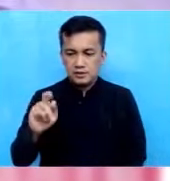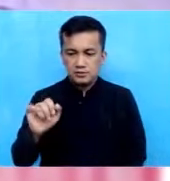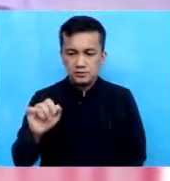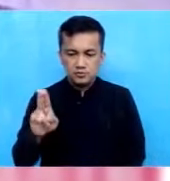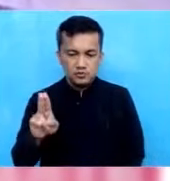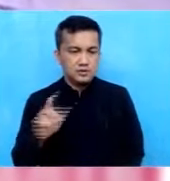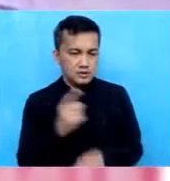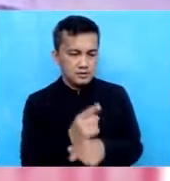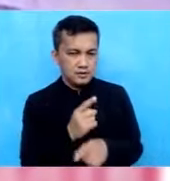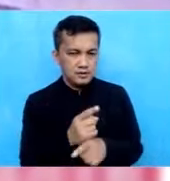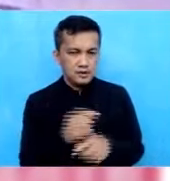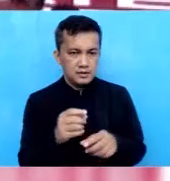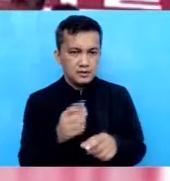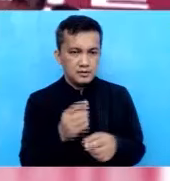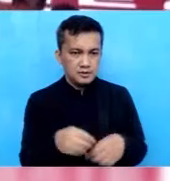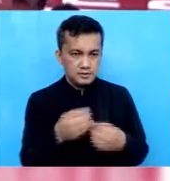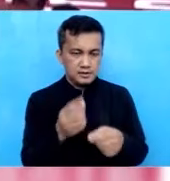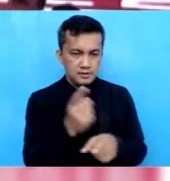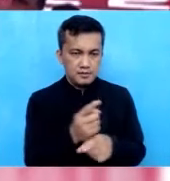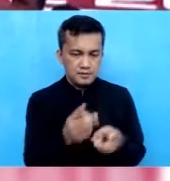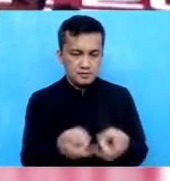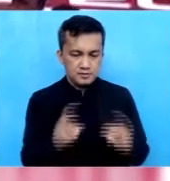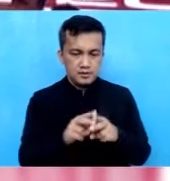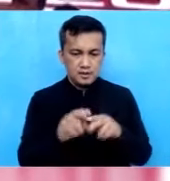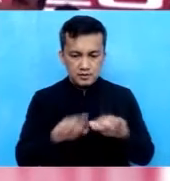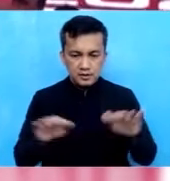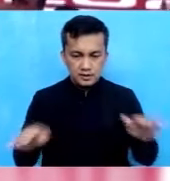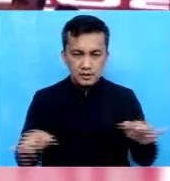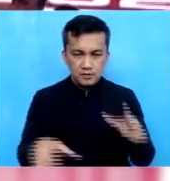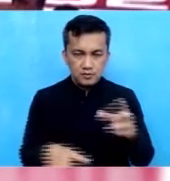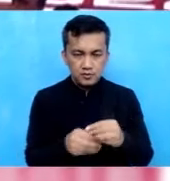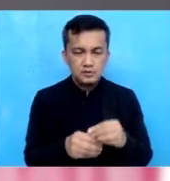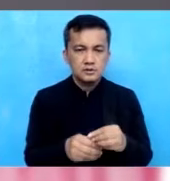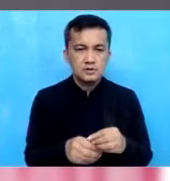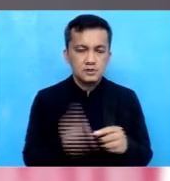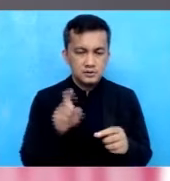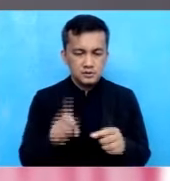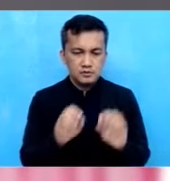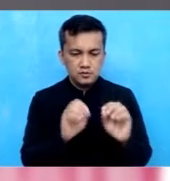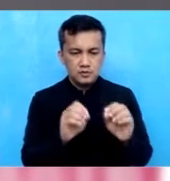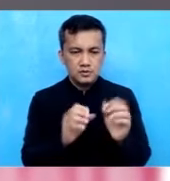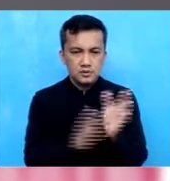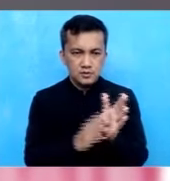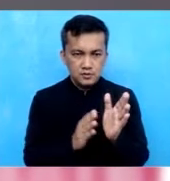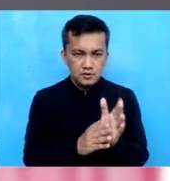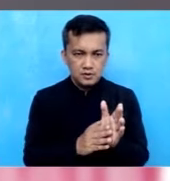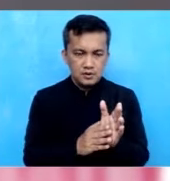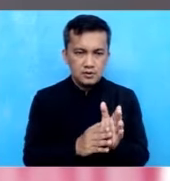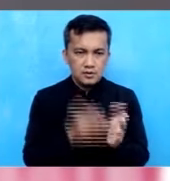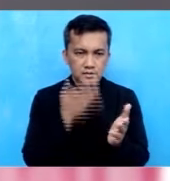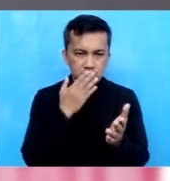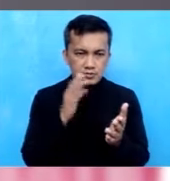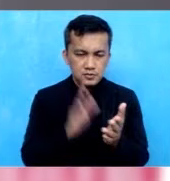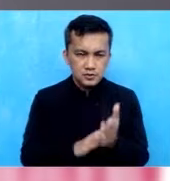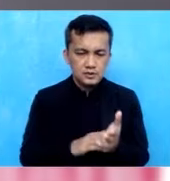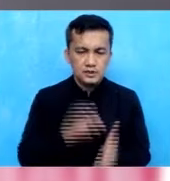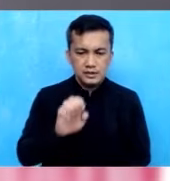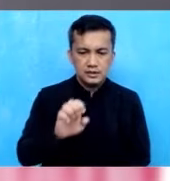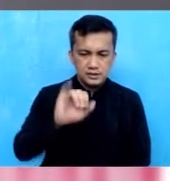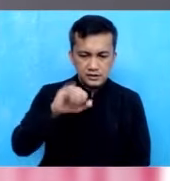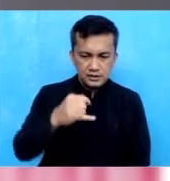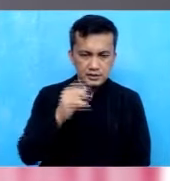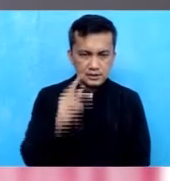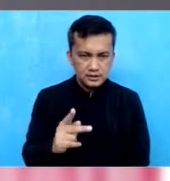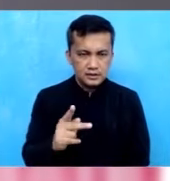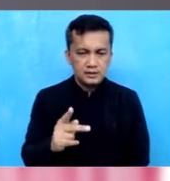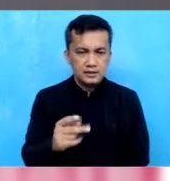tamang value sa mga kabataan pero bukod daw dito, dapat tinuturo sa school na masama ang extrajudicial killing, masama ang